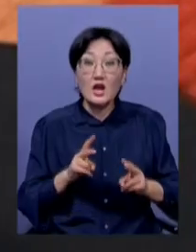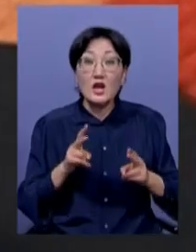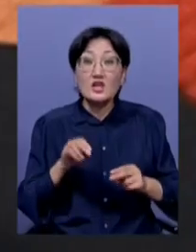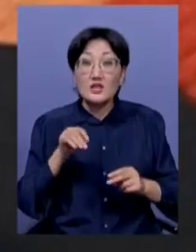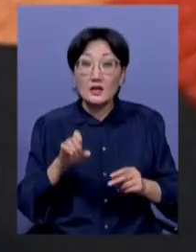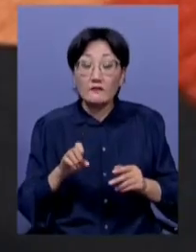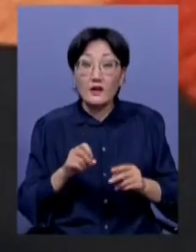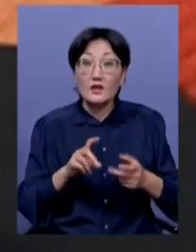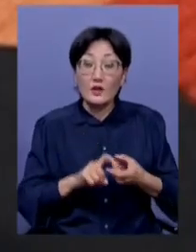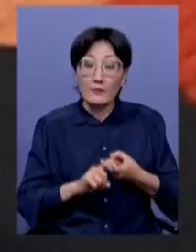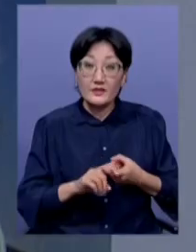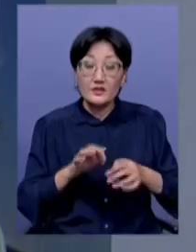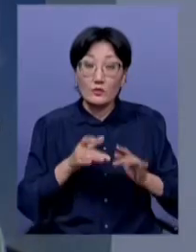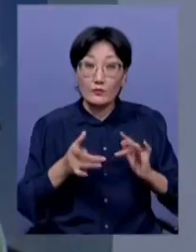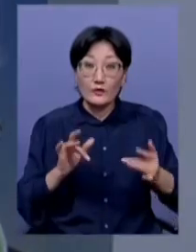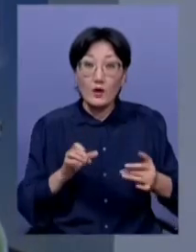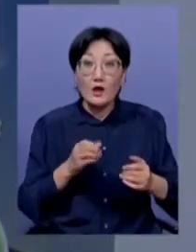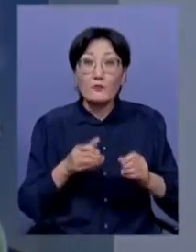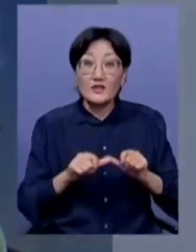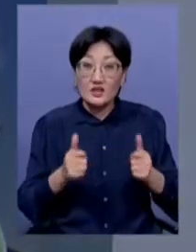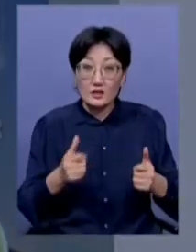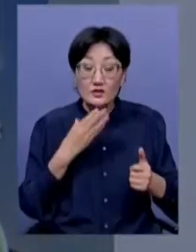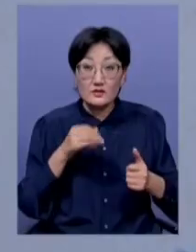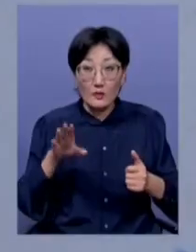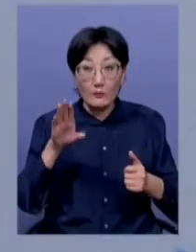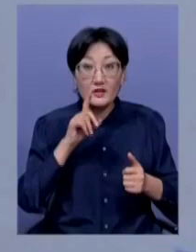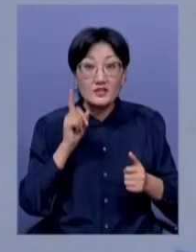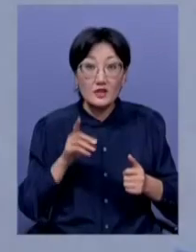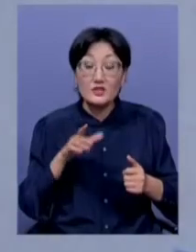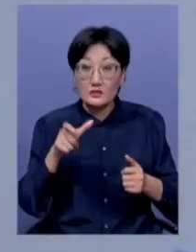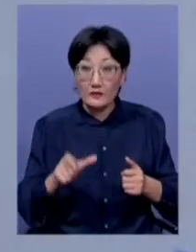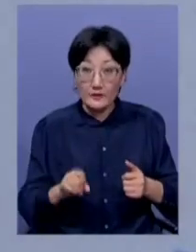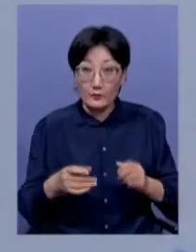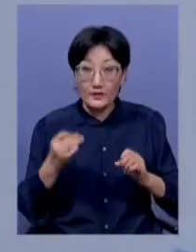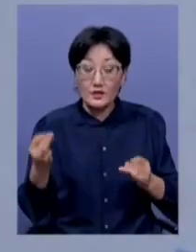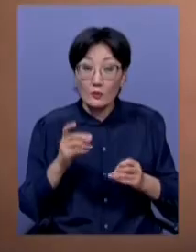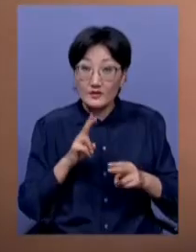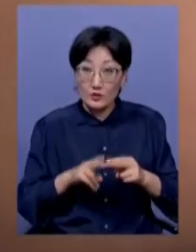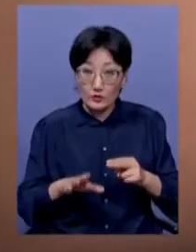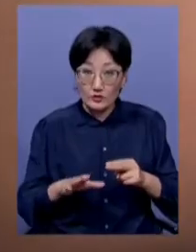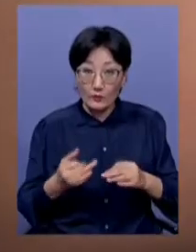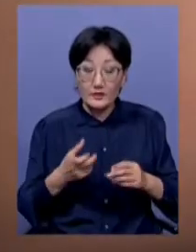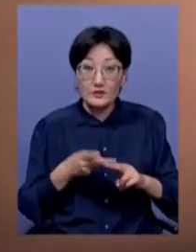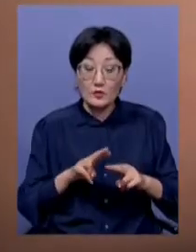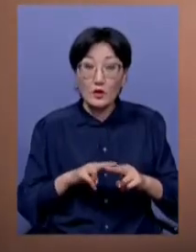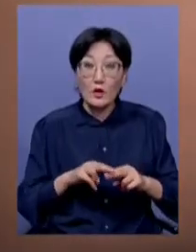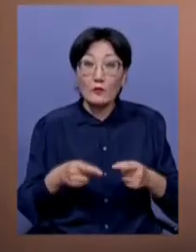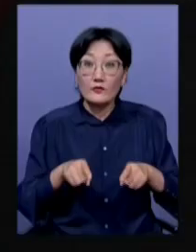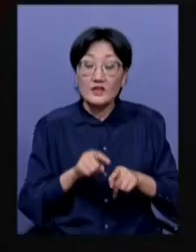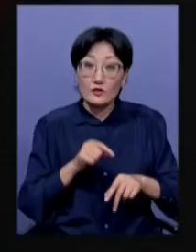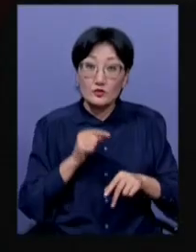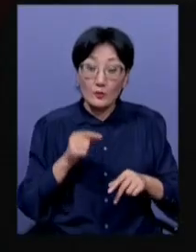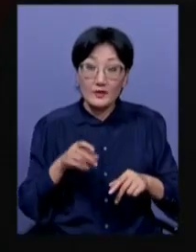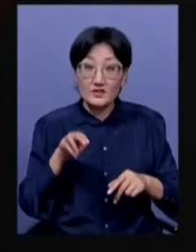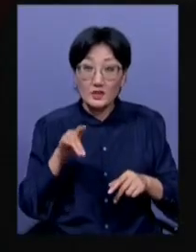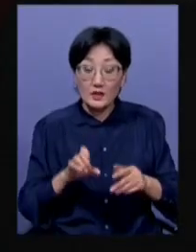Пару месяцев назад девушка рассталась со своим молодым человеком, но на этом история не закончилась. Обиженный Ромео решил отомстить за неразделенные чувства. На